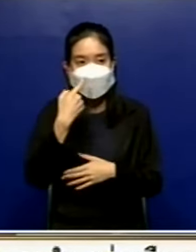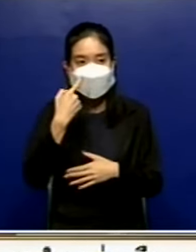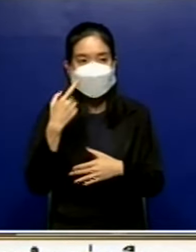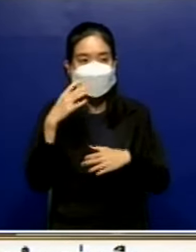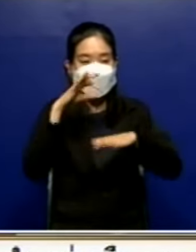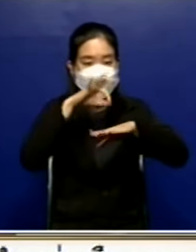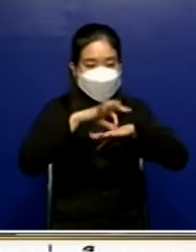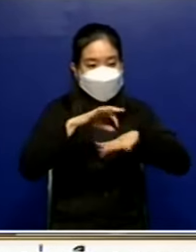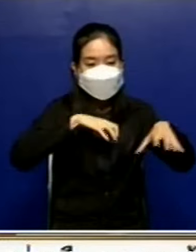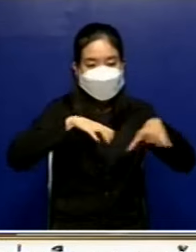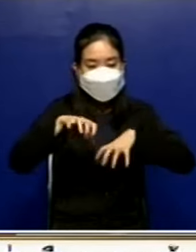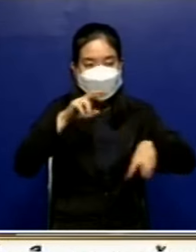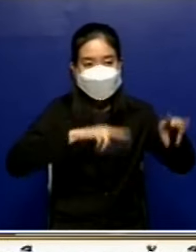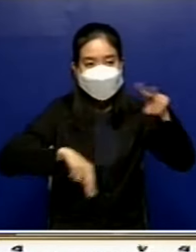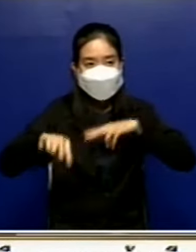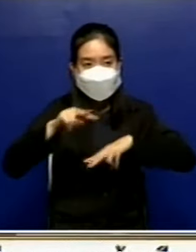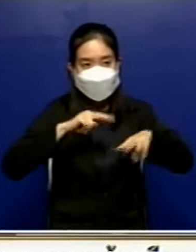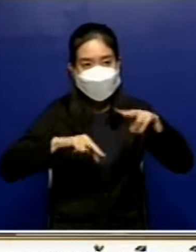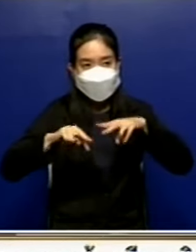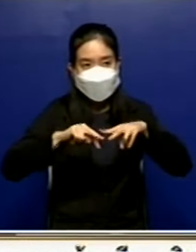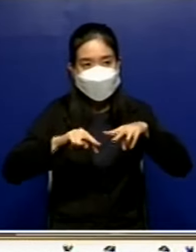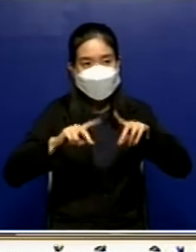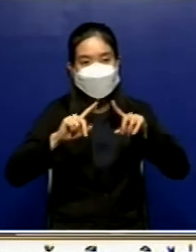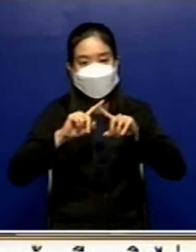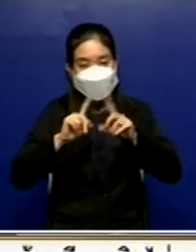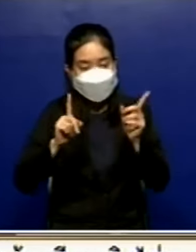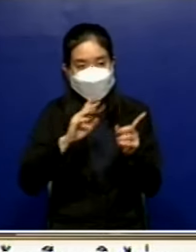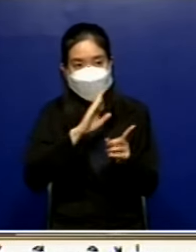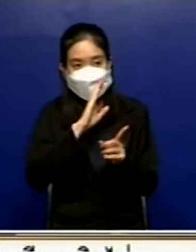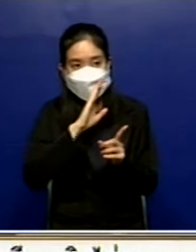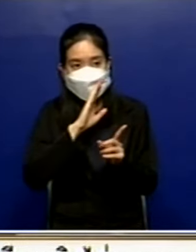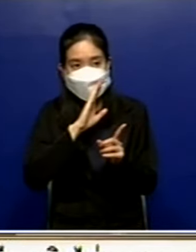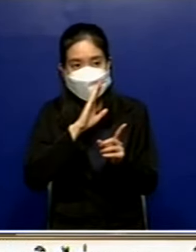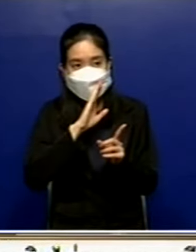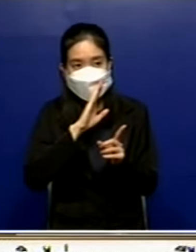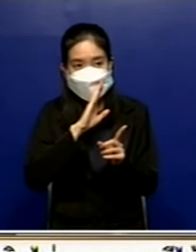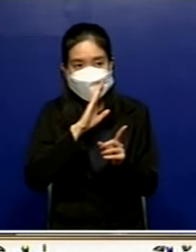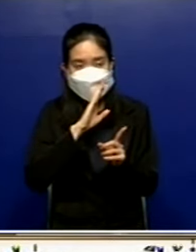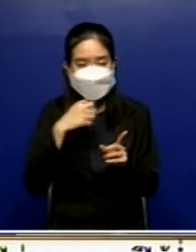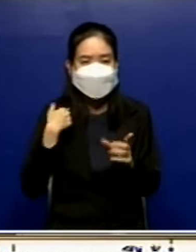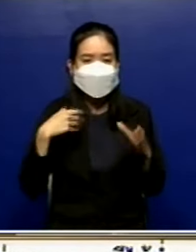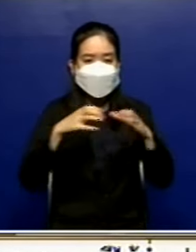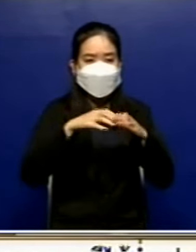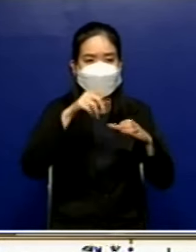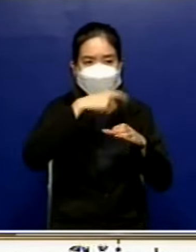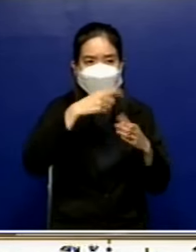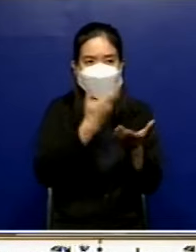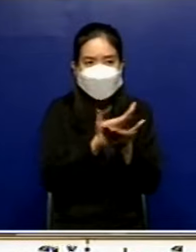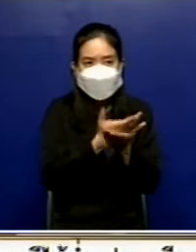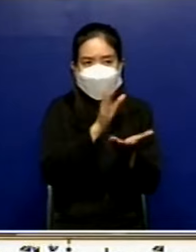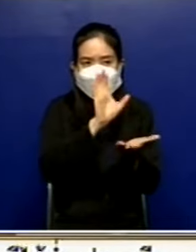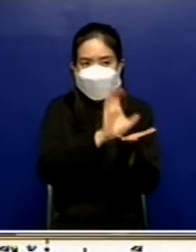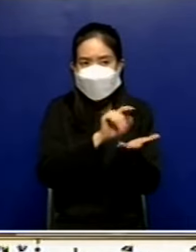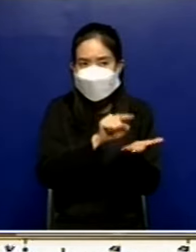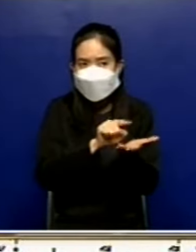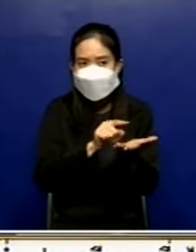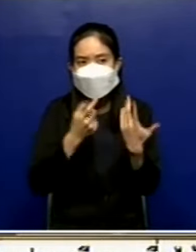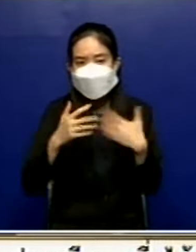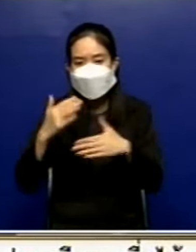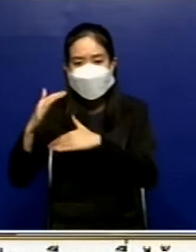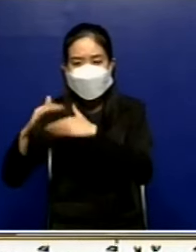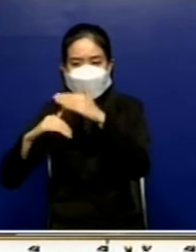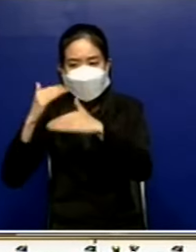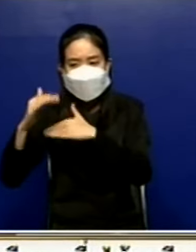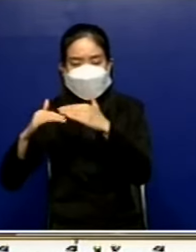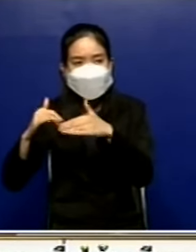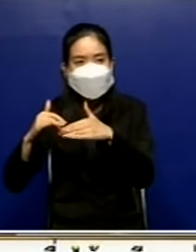ั้นก็มีความคิดมา แต่มาถึงป๊ับ มาเจอสำนกงบอมาณ มาเจอสภาพันาเศษฐกิแลสัคมแ่ช